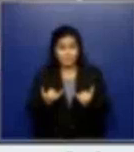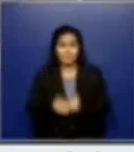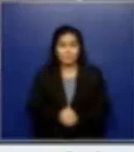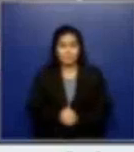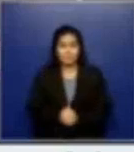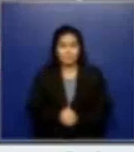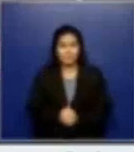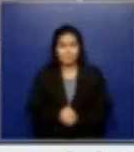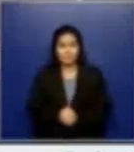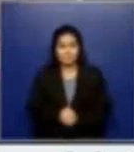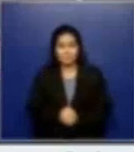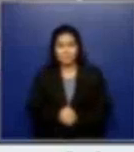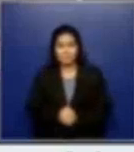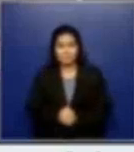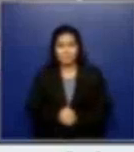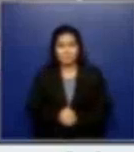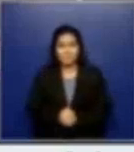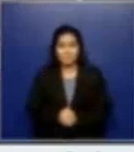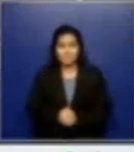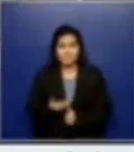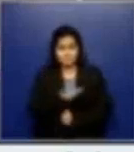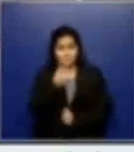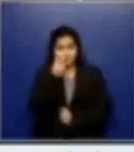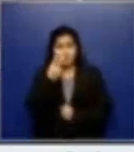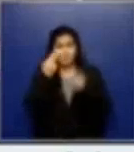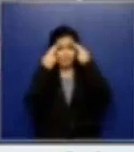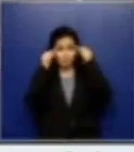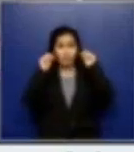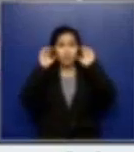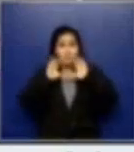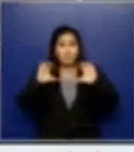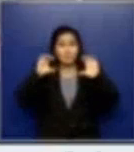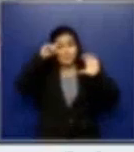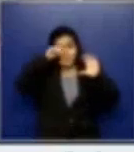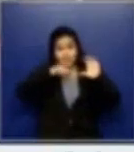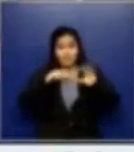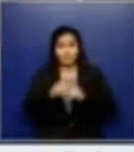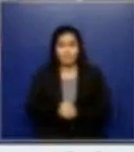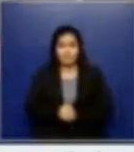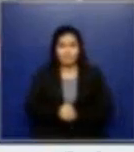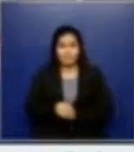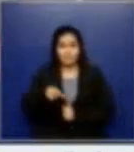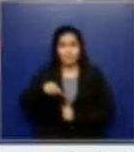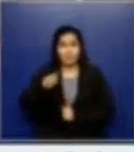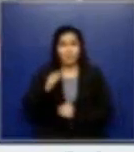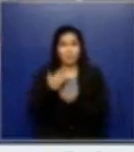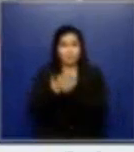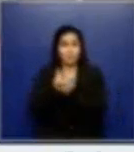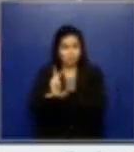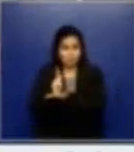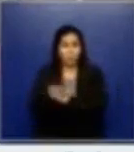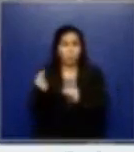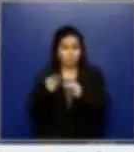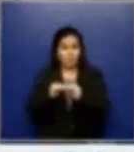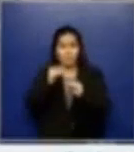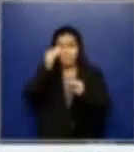ลางปีนี้แหละจะได้เห็นท่านนายกและรัฐบาลเนี่ยมาออกพ.ร.บ.กู้เงินกลางปีอีกเพ